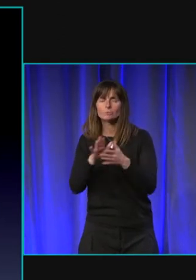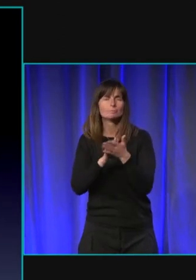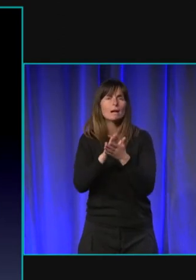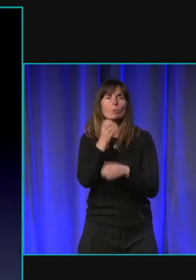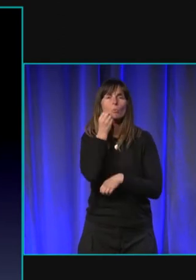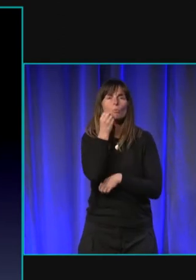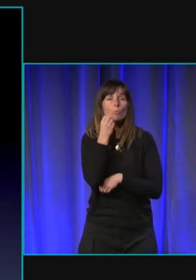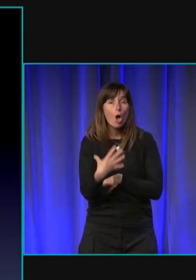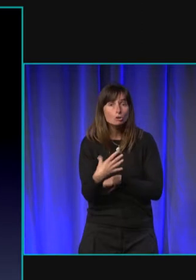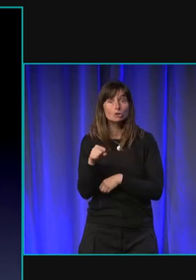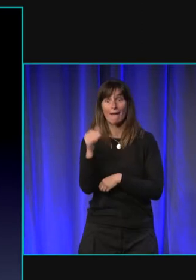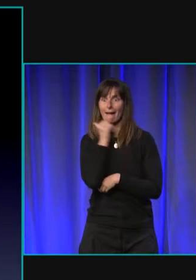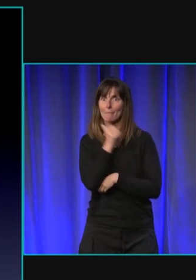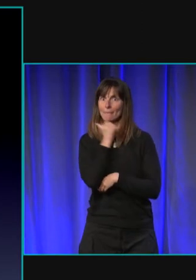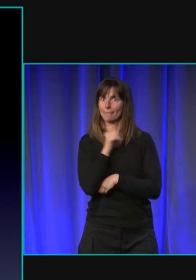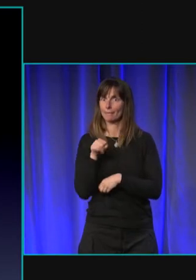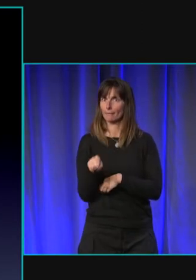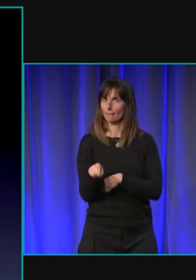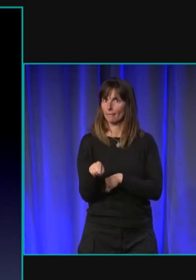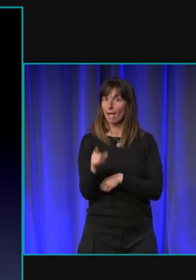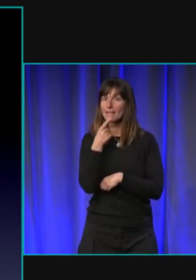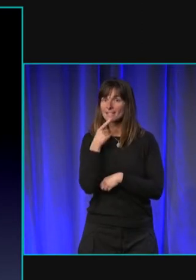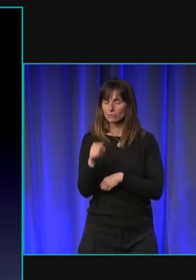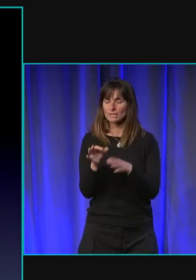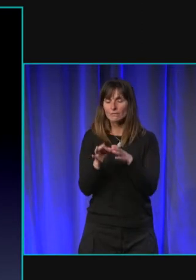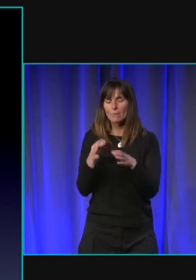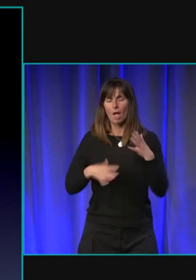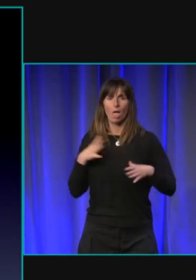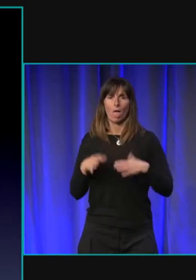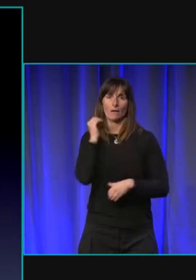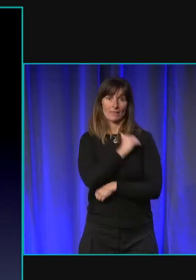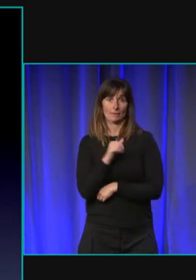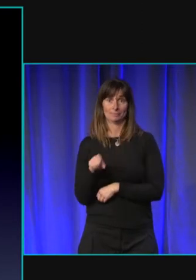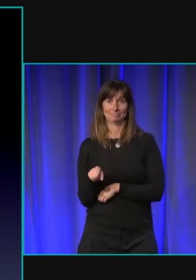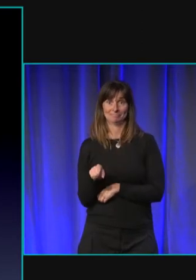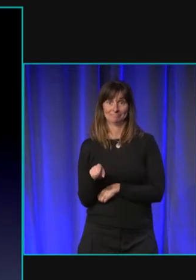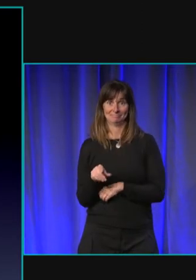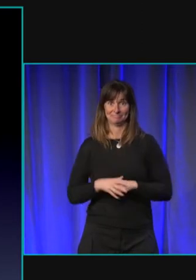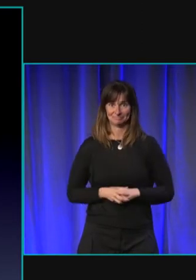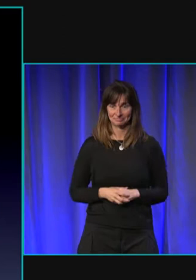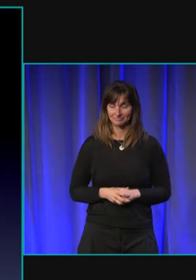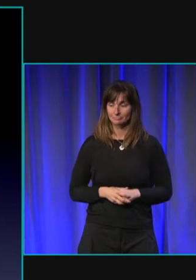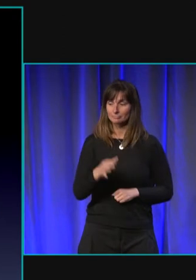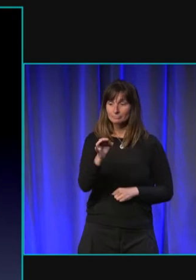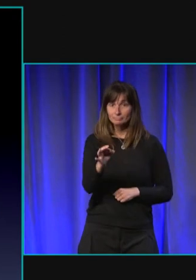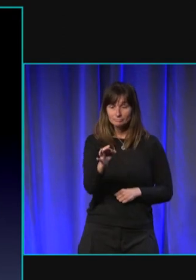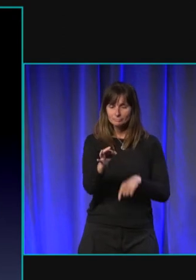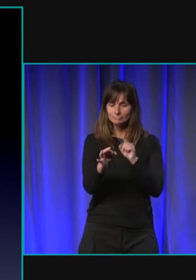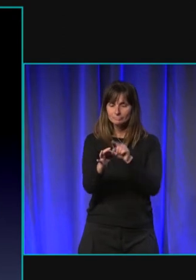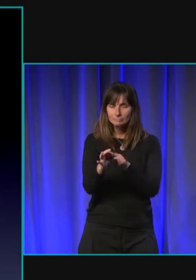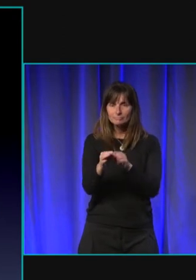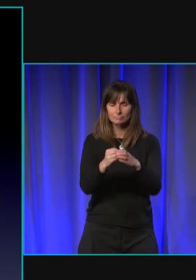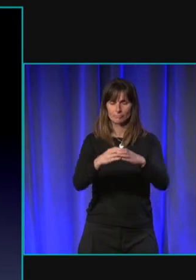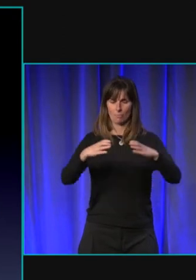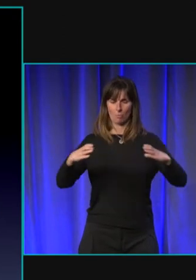rapides, sont des fibres qui sont très très vite fatigables. Et si on regarde un petit peu la composition d'un